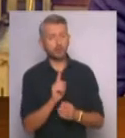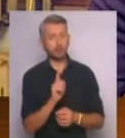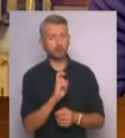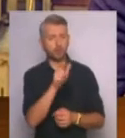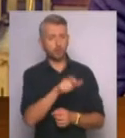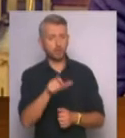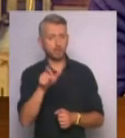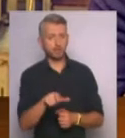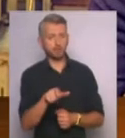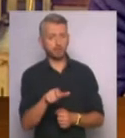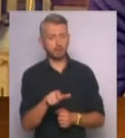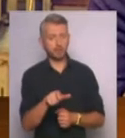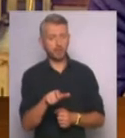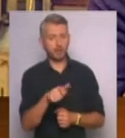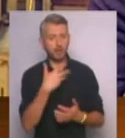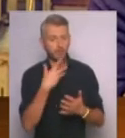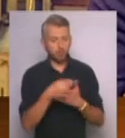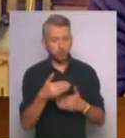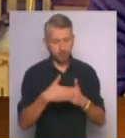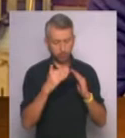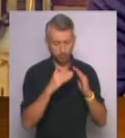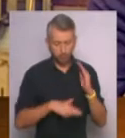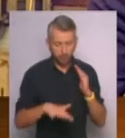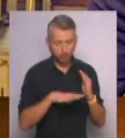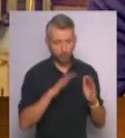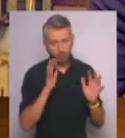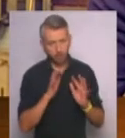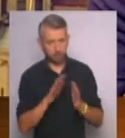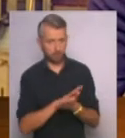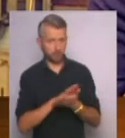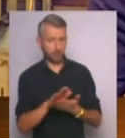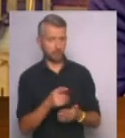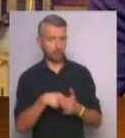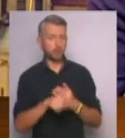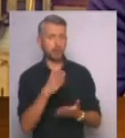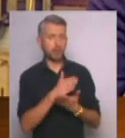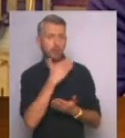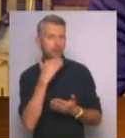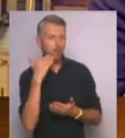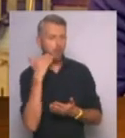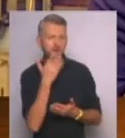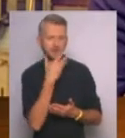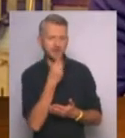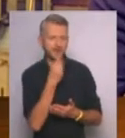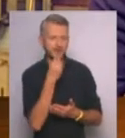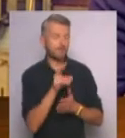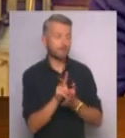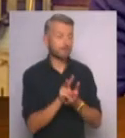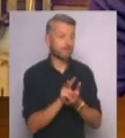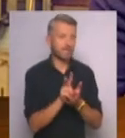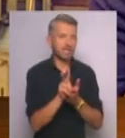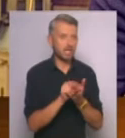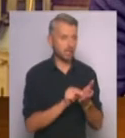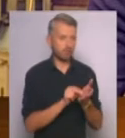люди тримали свою прибудинкову територію в чистоті, бо є дуже багато таких взірцевих подворищ. Ну, їдеш